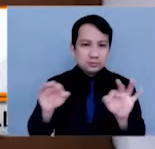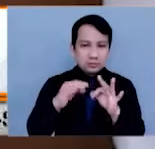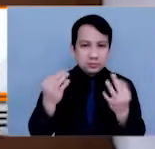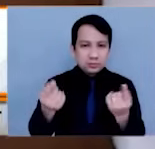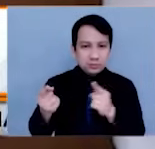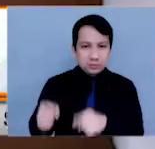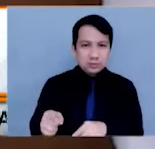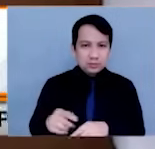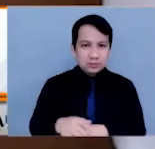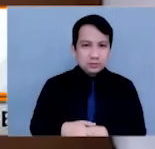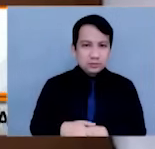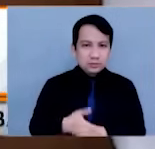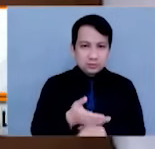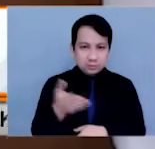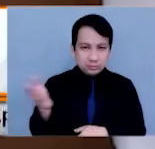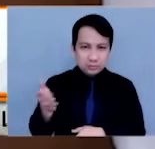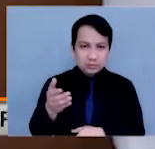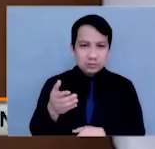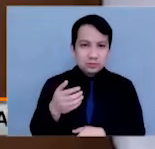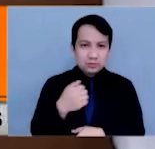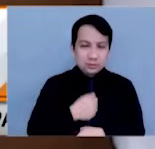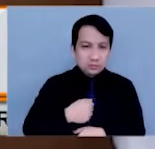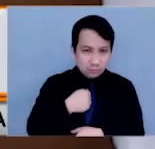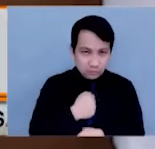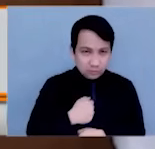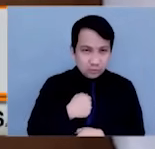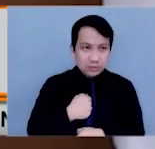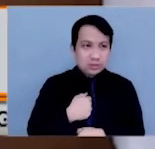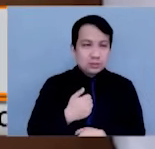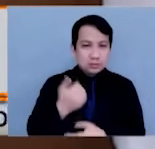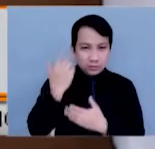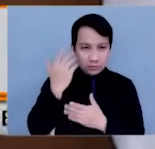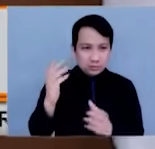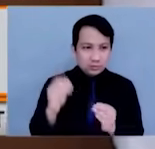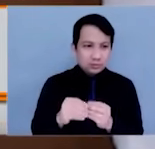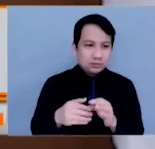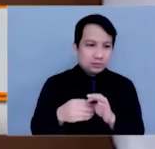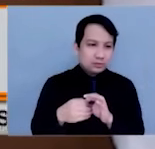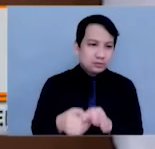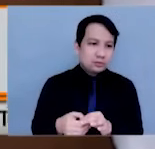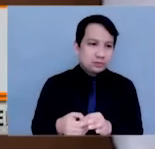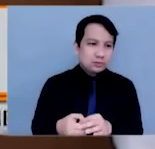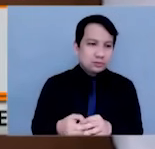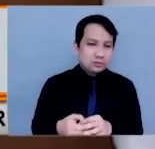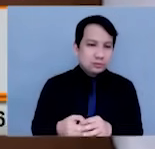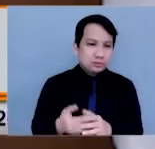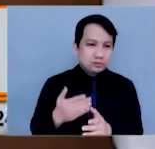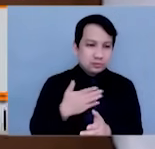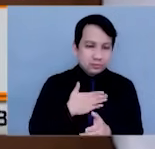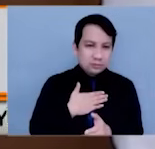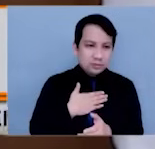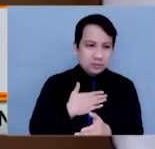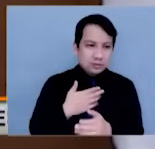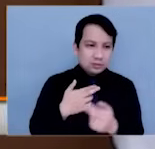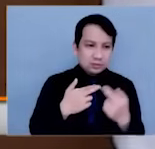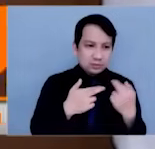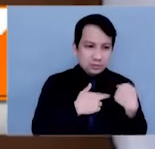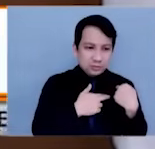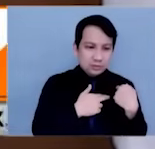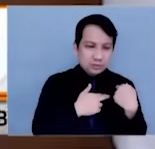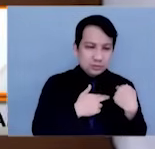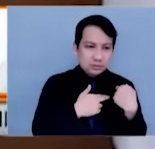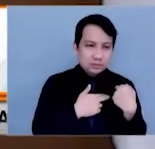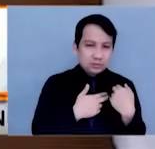Yes, ako'y tinatanggap ko at humihingi ako ng paumanhin, command responsibility, no? Tinatanggap ko